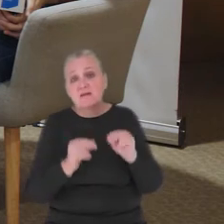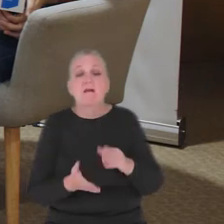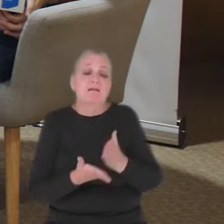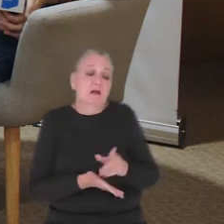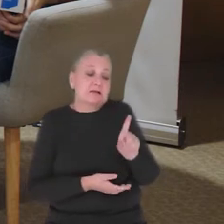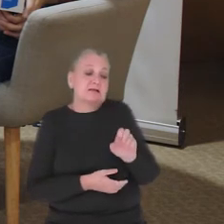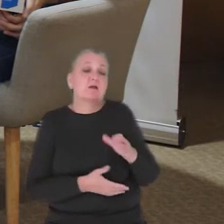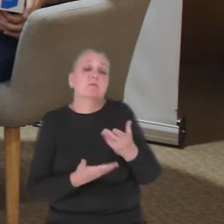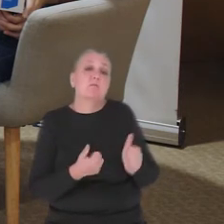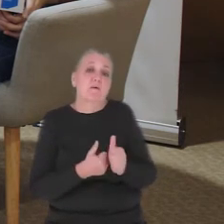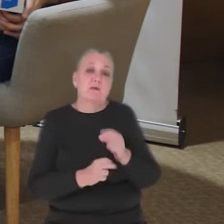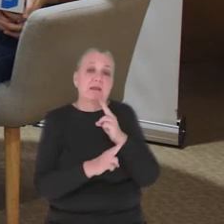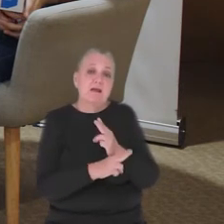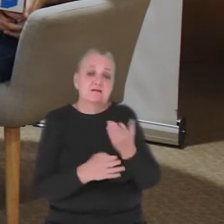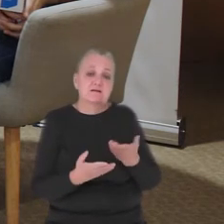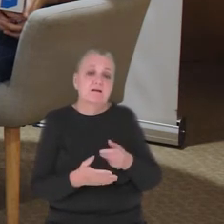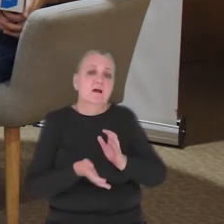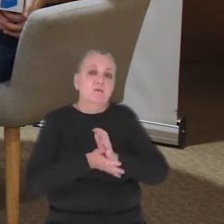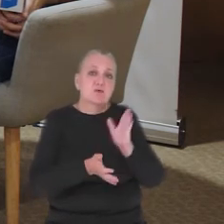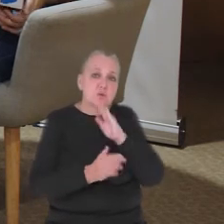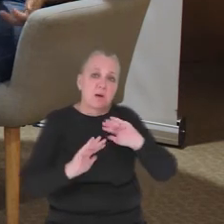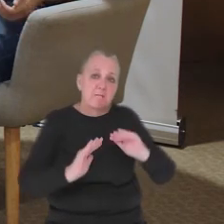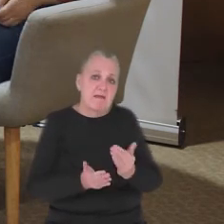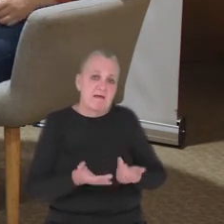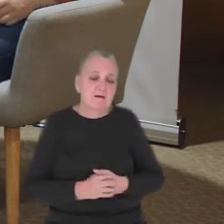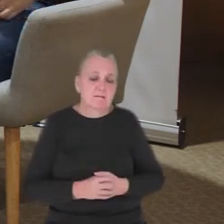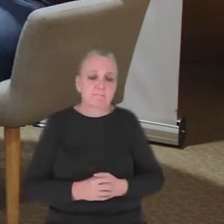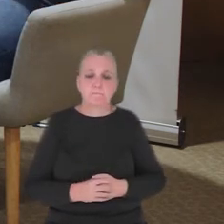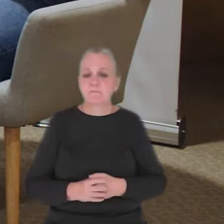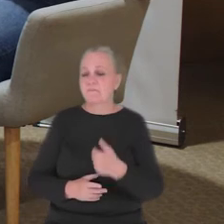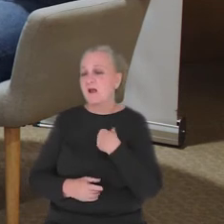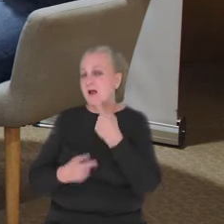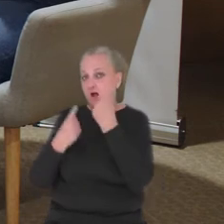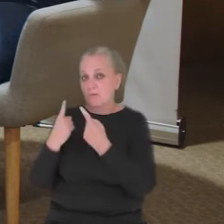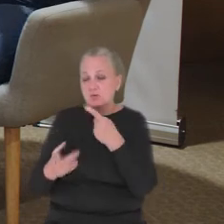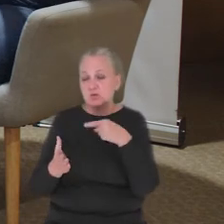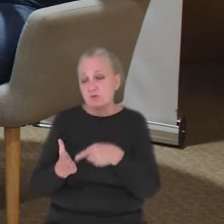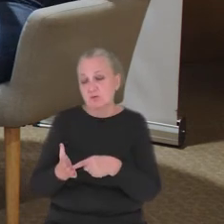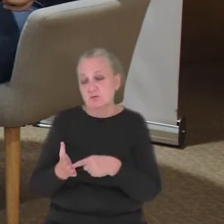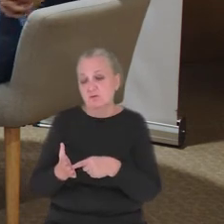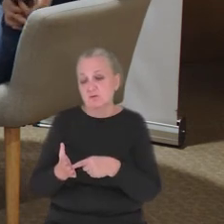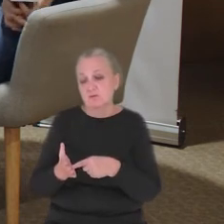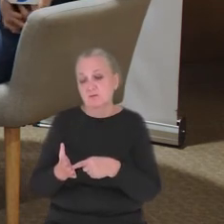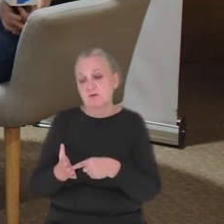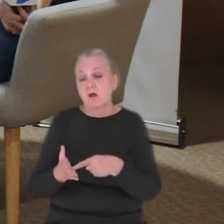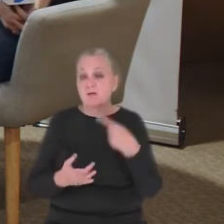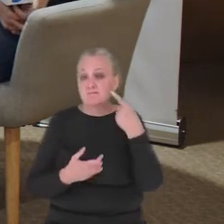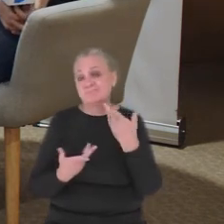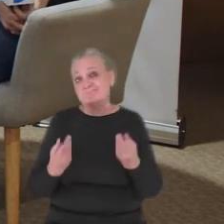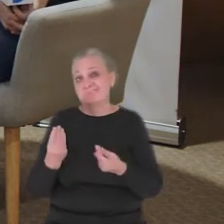że są niezależne i mają mały nakład? No myślę, że tutaj jednak ta